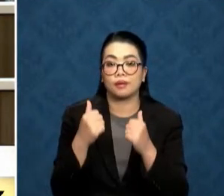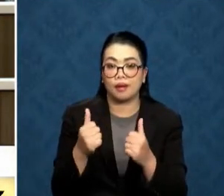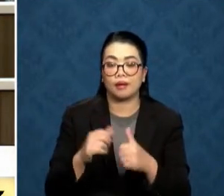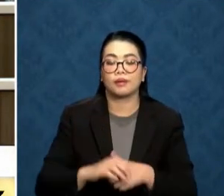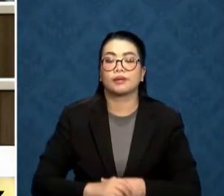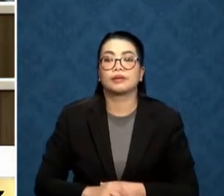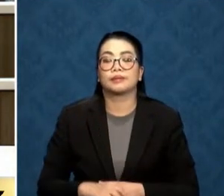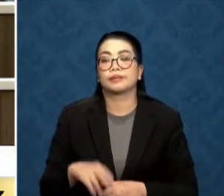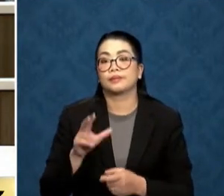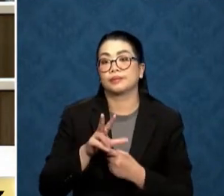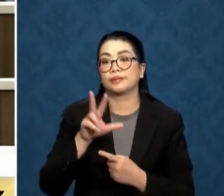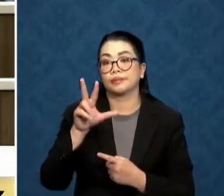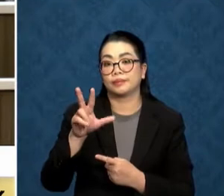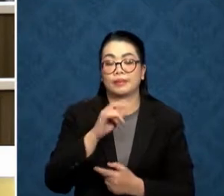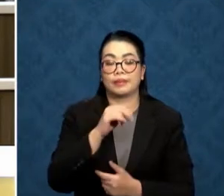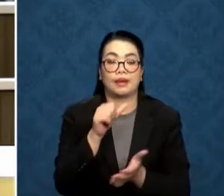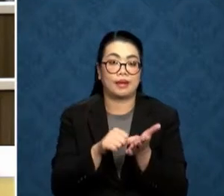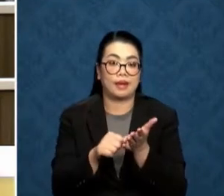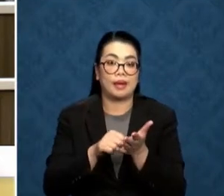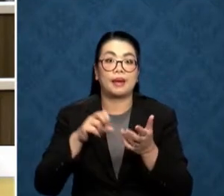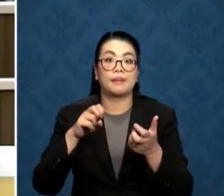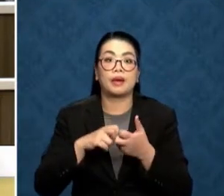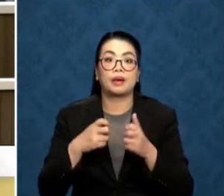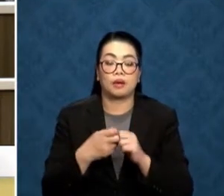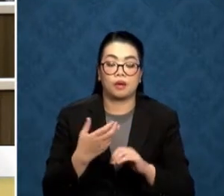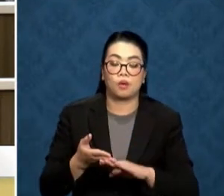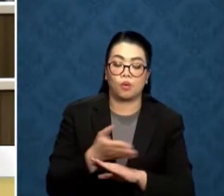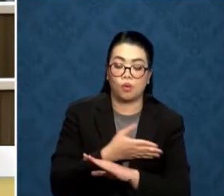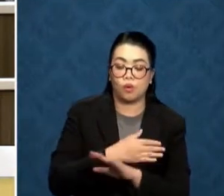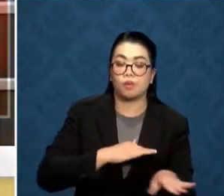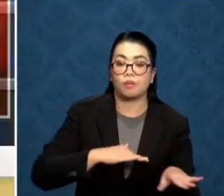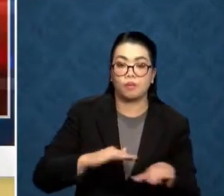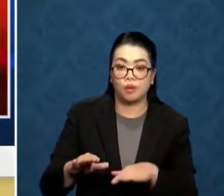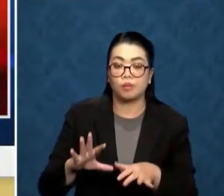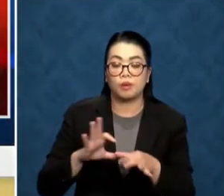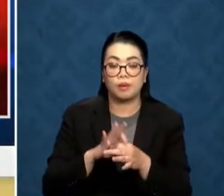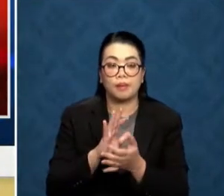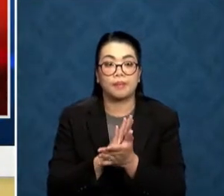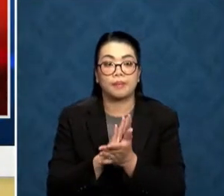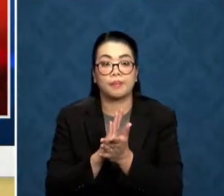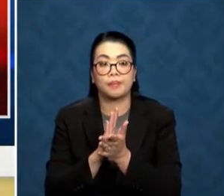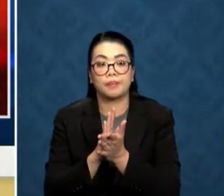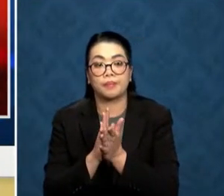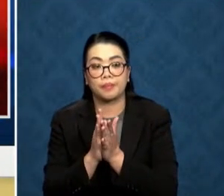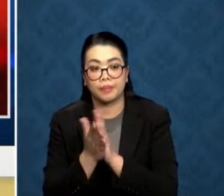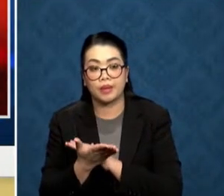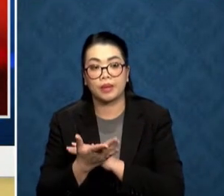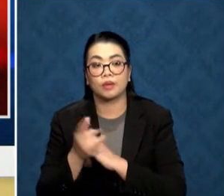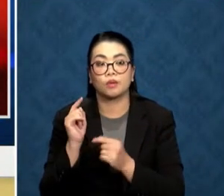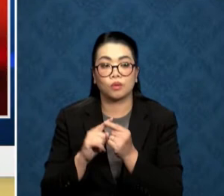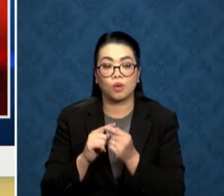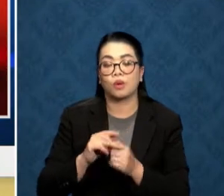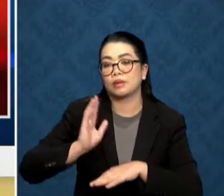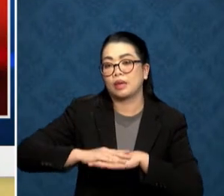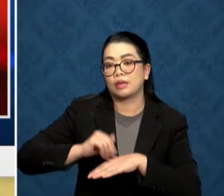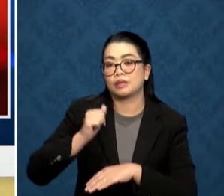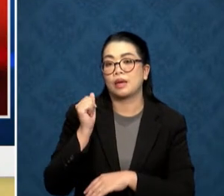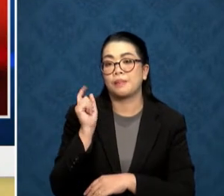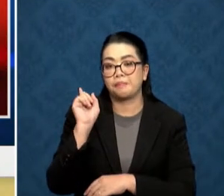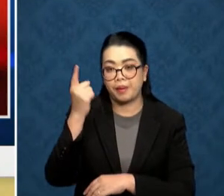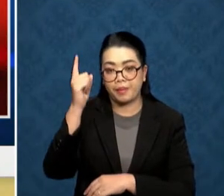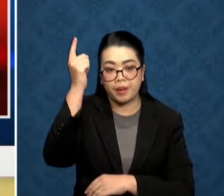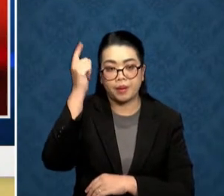ข้อที่ 3 ครั การแ่ไขปัหาในการเตีมพร้อม รับบอกัความเปี่ยแลง ที่อาจะเกิดขึ้ในอนาคตครั